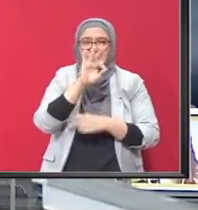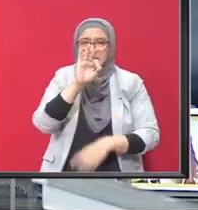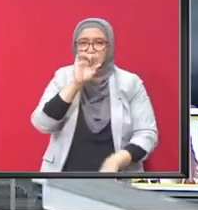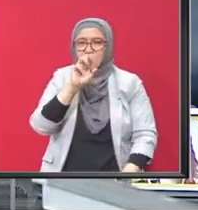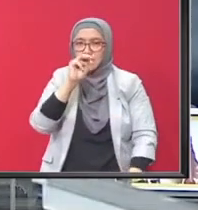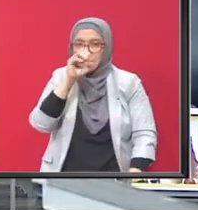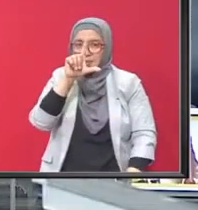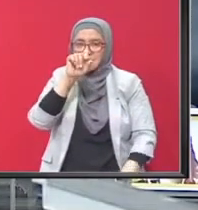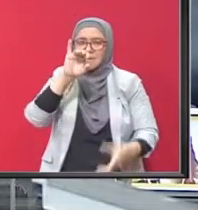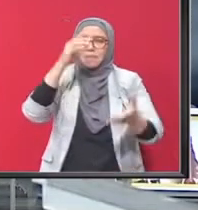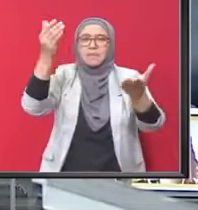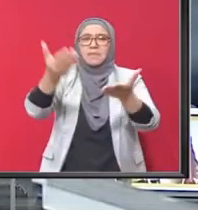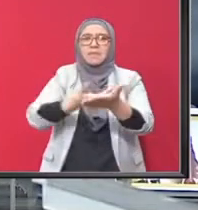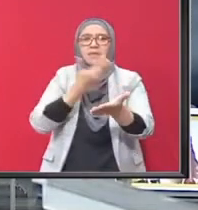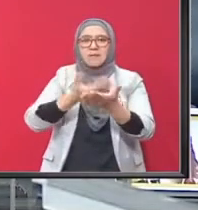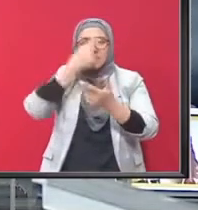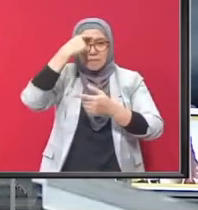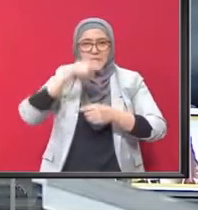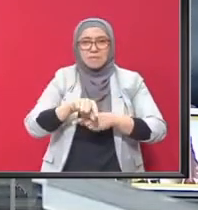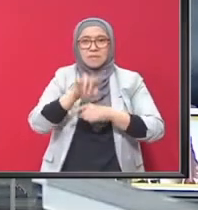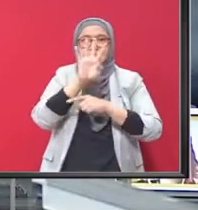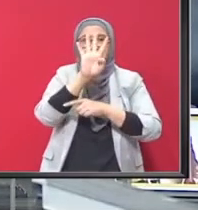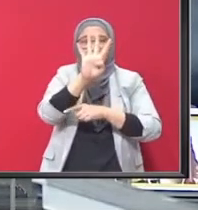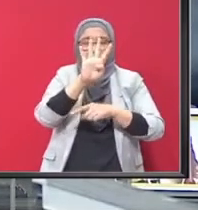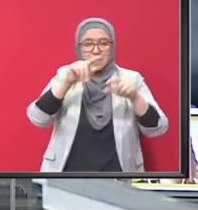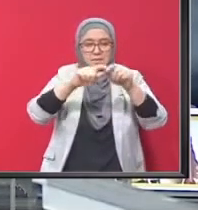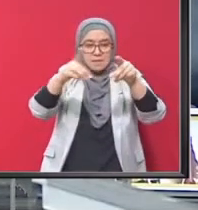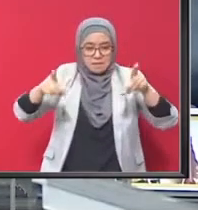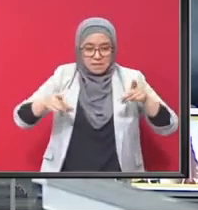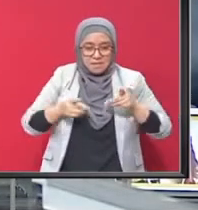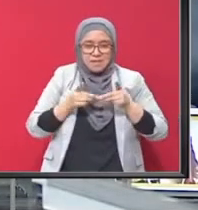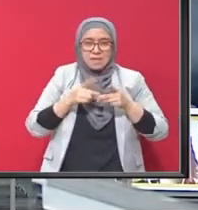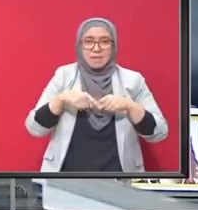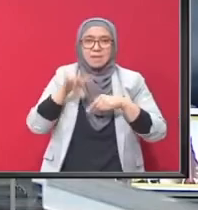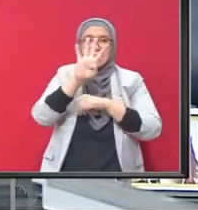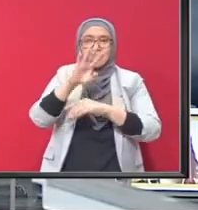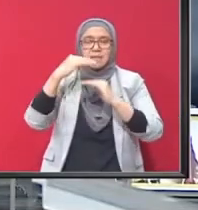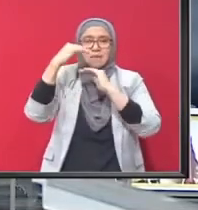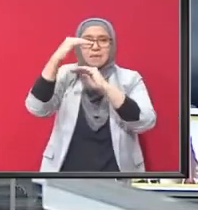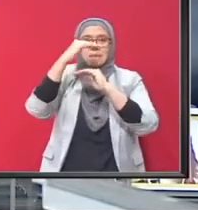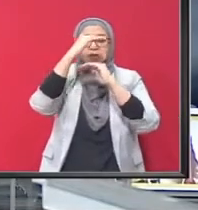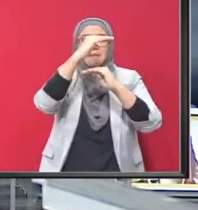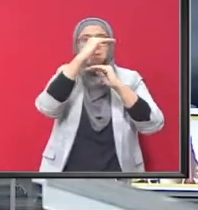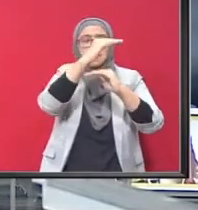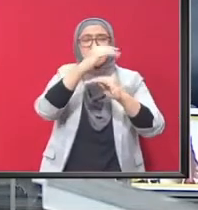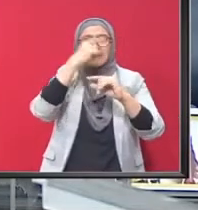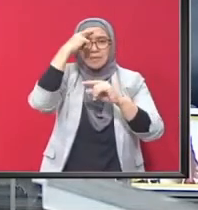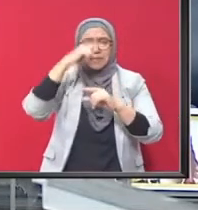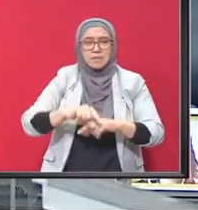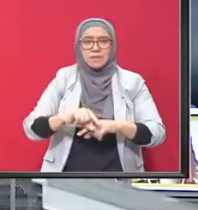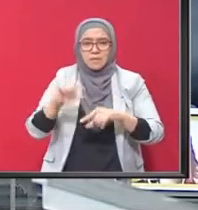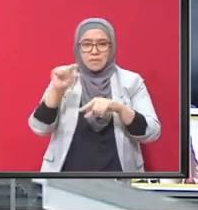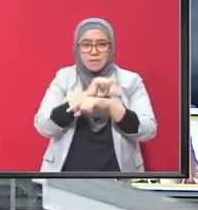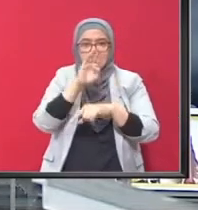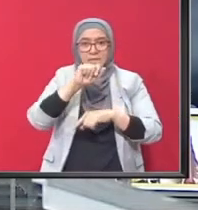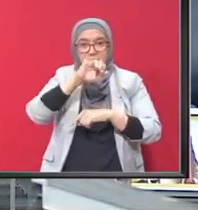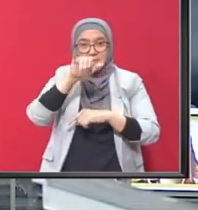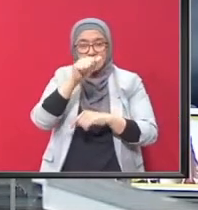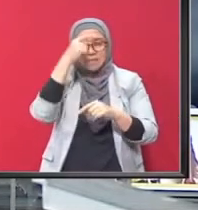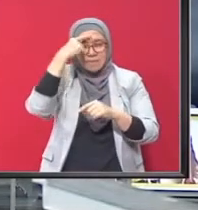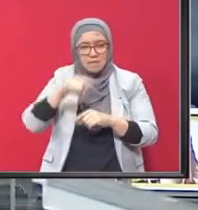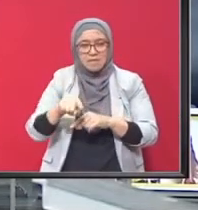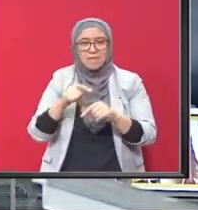baru bagi setiap empat daerah dan empat peringkat aplikasi pembacaan berikut kadar